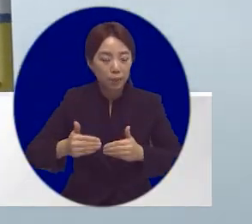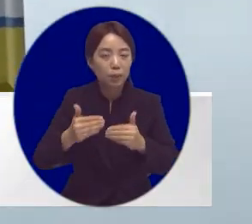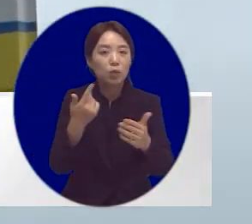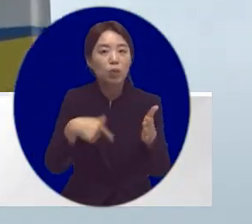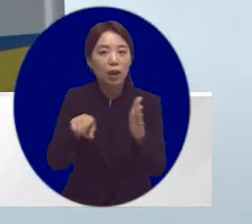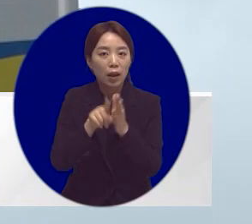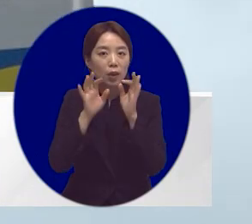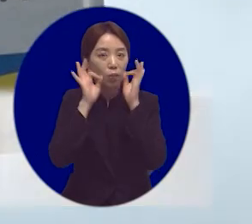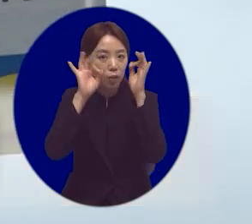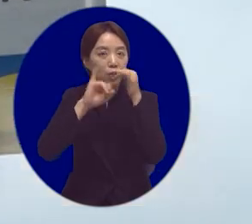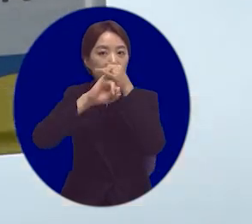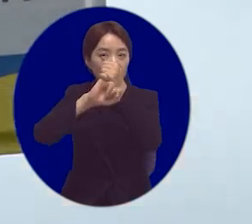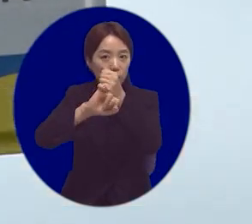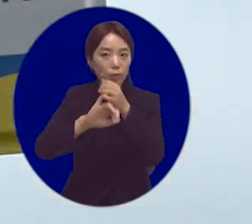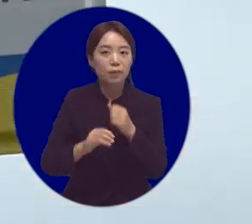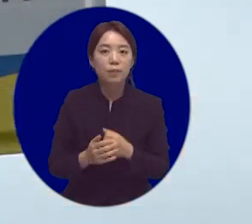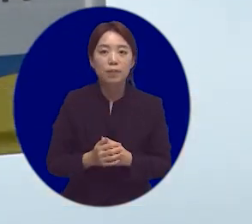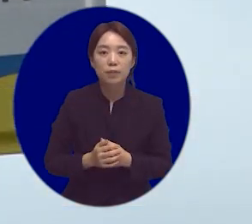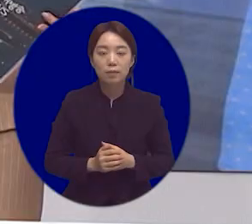최선을 다하겠다고 밝혔습니다.